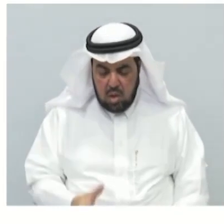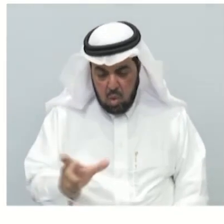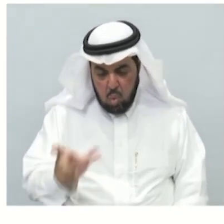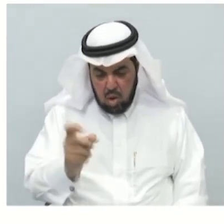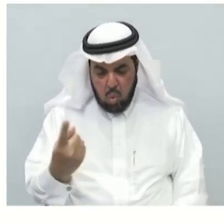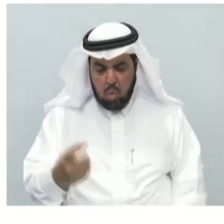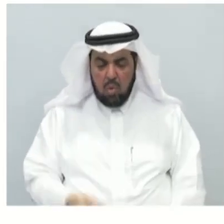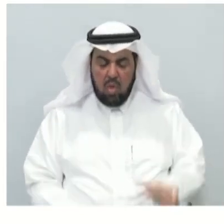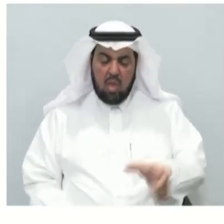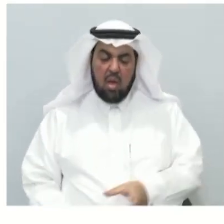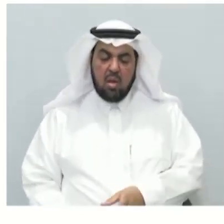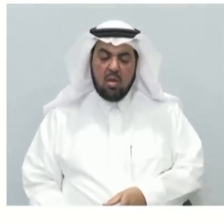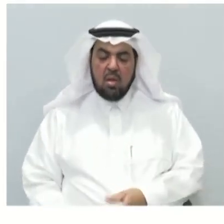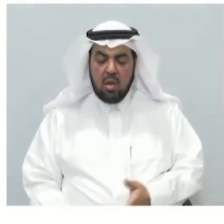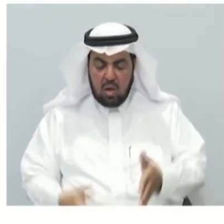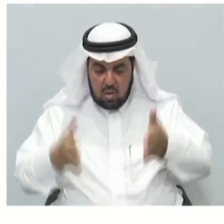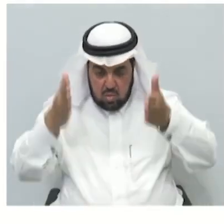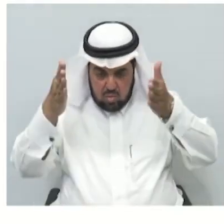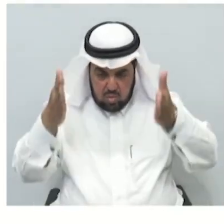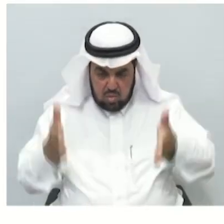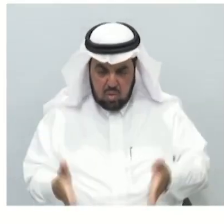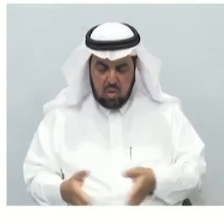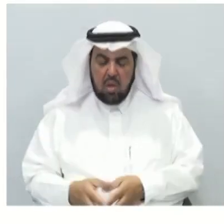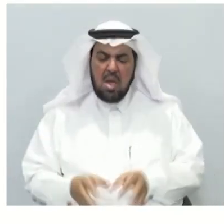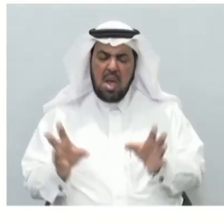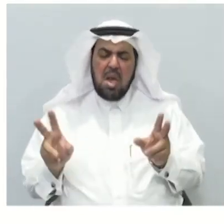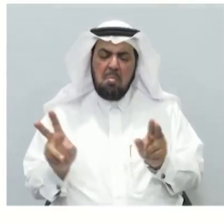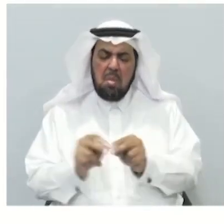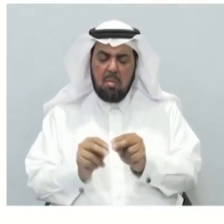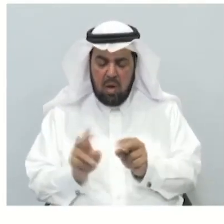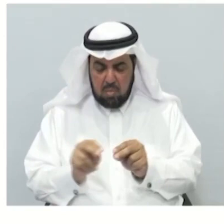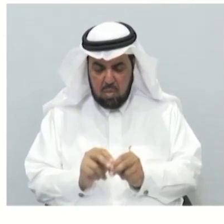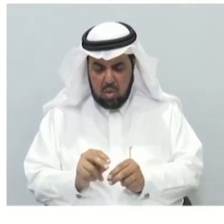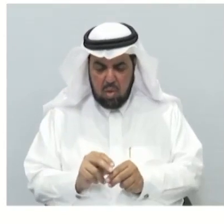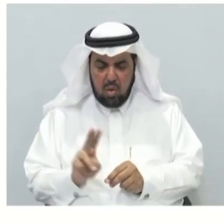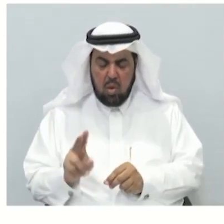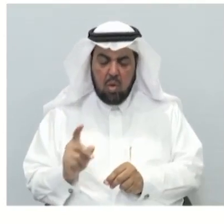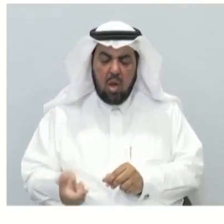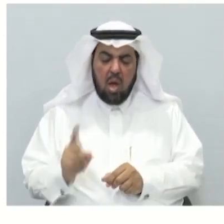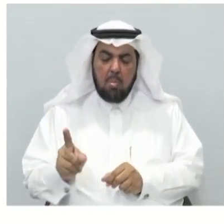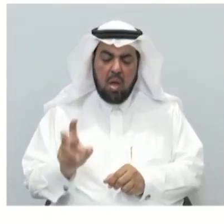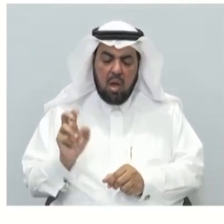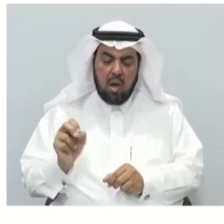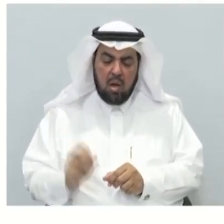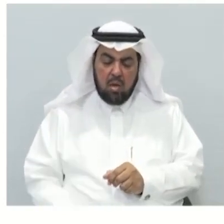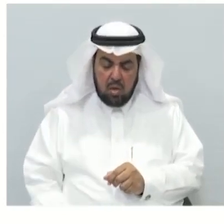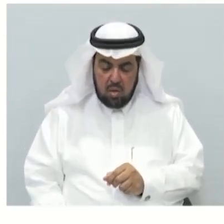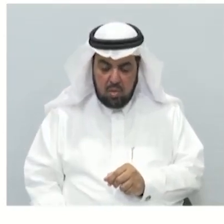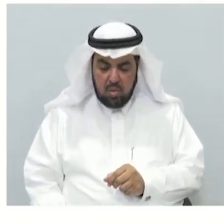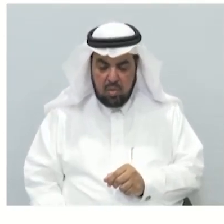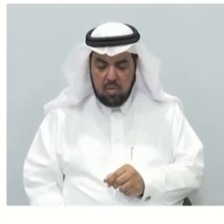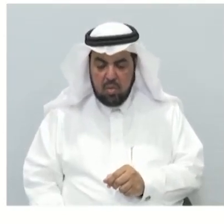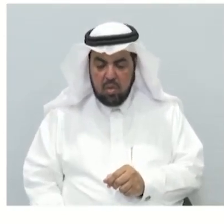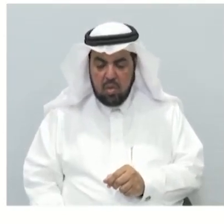تي والمعطى الثاني ان الار كيو تطابق اس تي ممتاز من خلال هذين المعطين بما ان